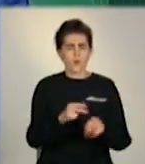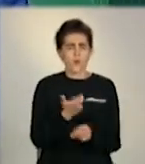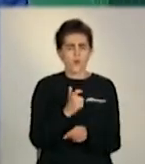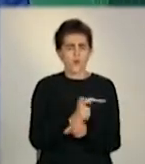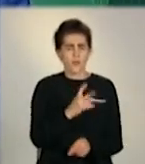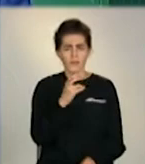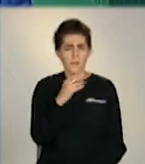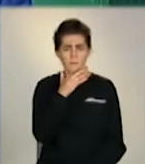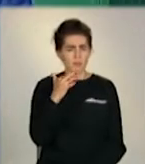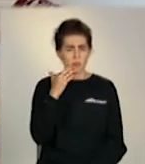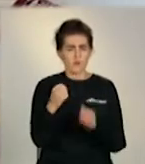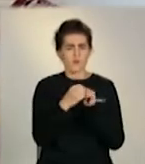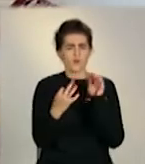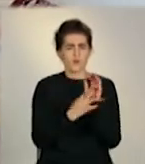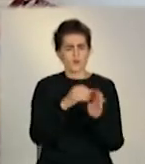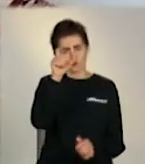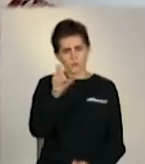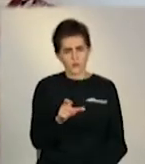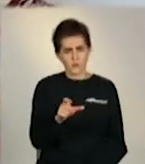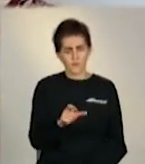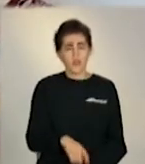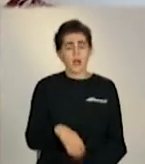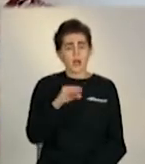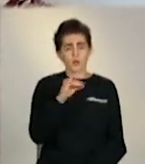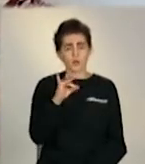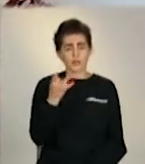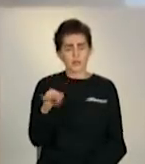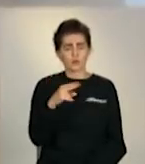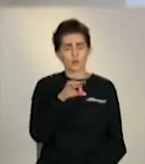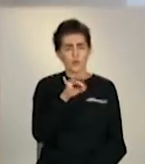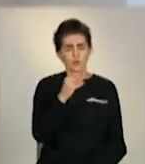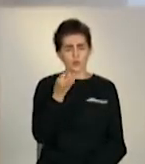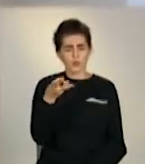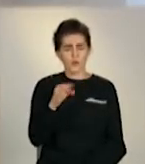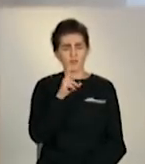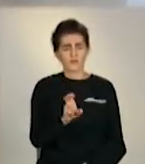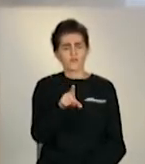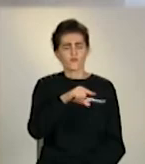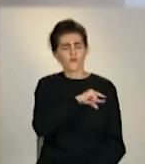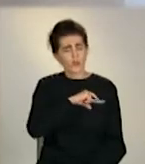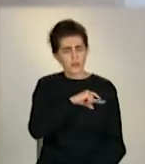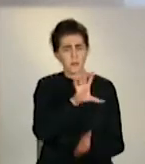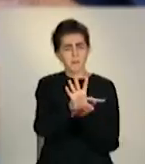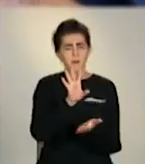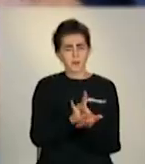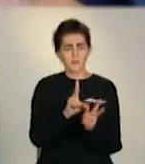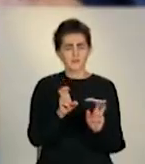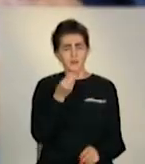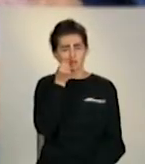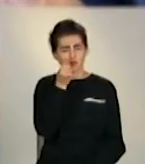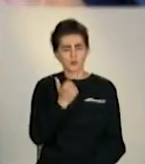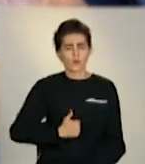небагато. Таких 18 чоловік. Юрій Дорошенко підкреслив, саме ветерани є прикладом мужності та жертовності для